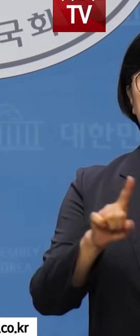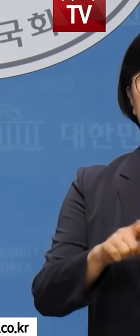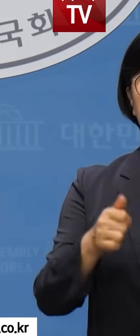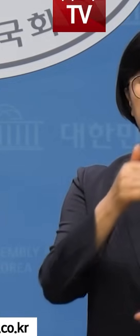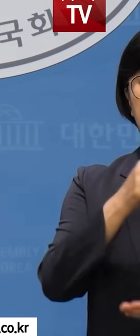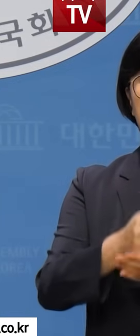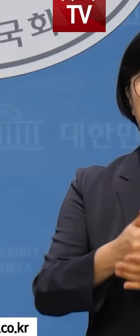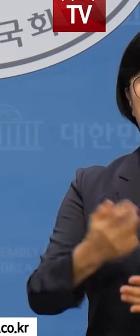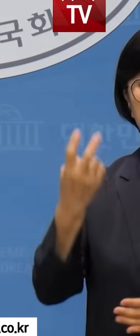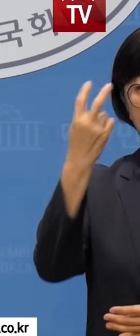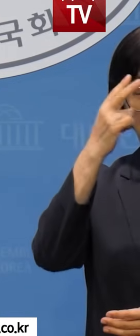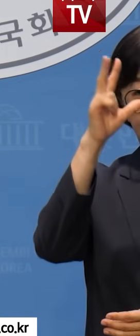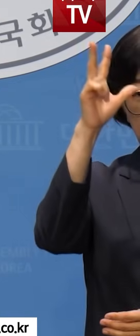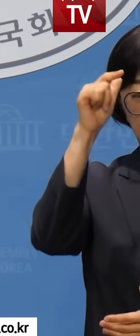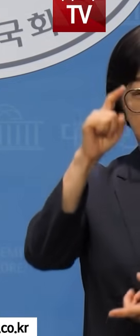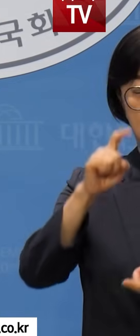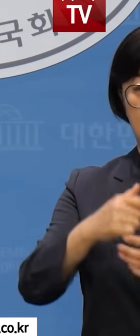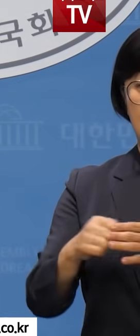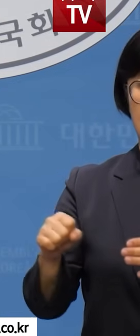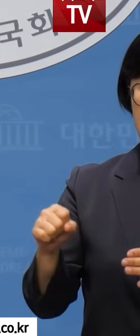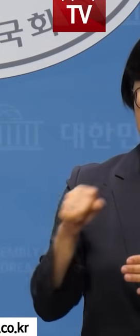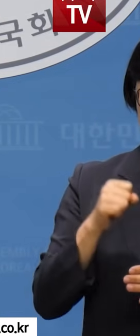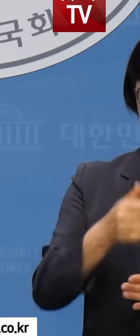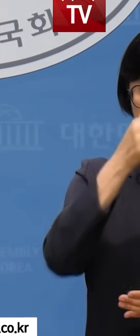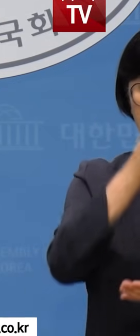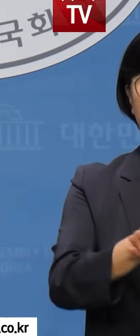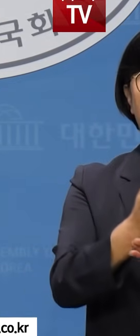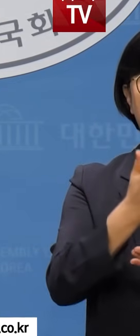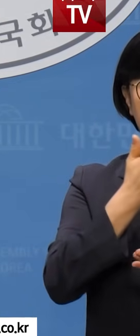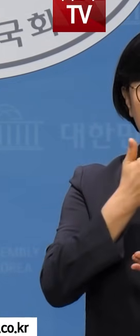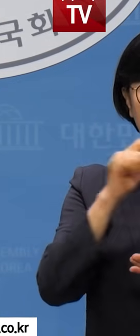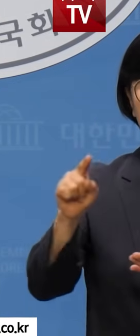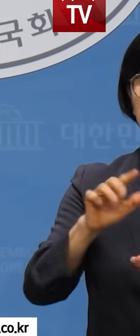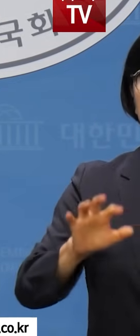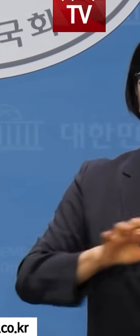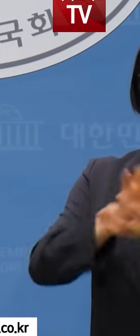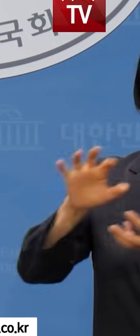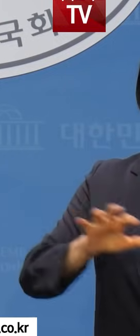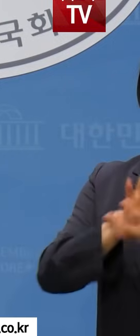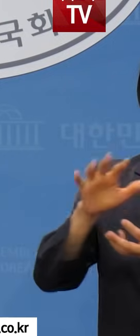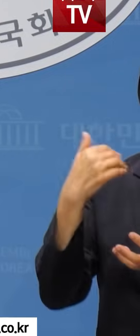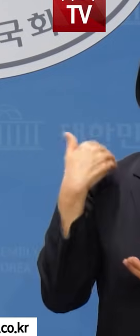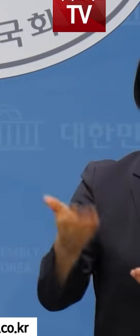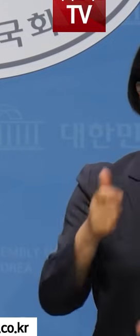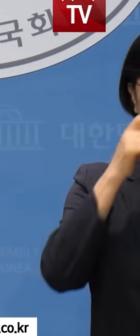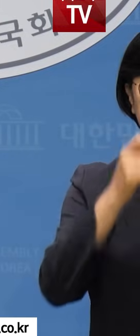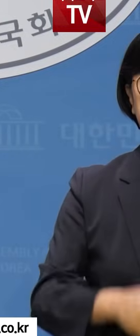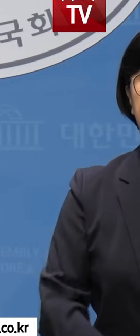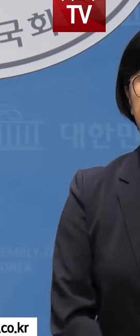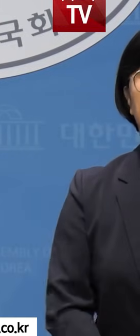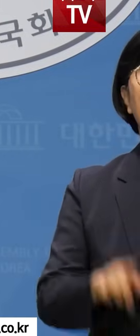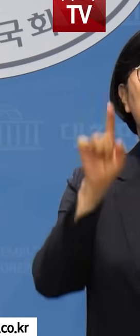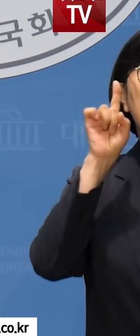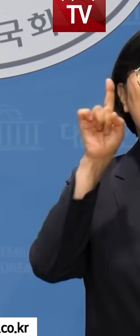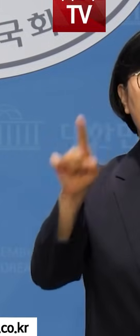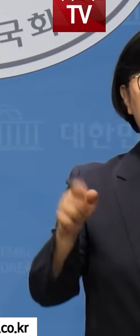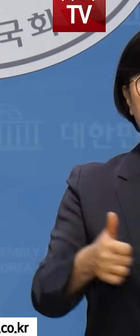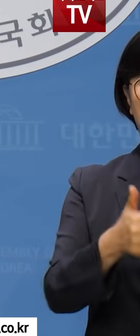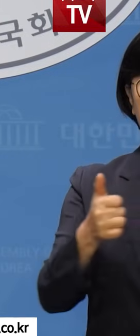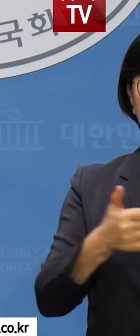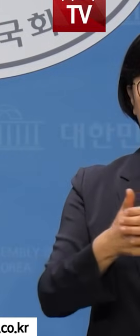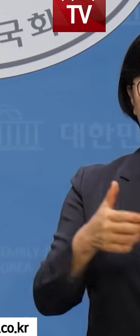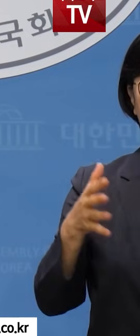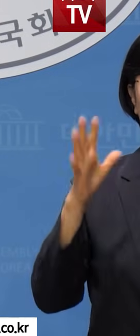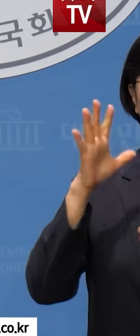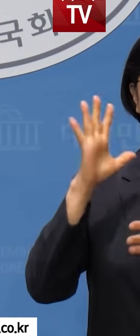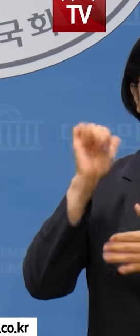유검무죄, 무검유죄식 검찰의 국기문란은 두고 볼 수만은 없습니다. 내일 국회 본회의에